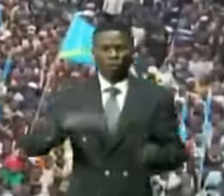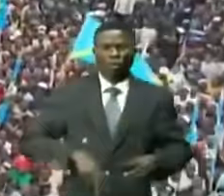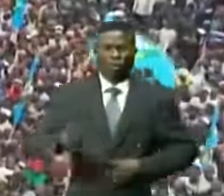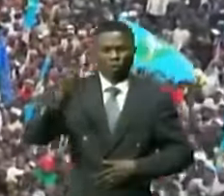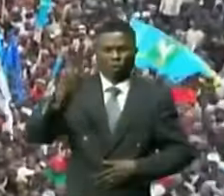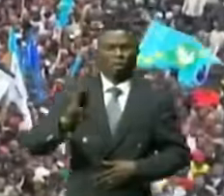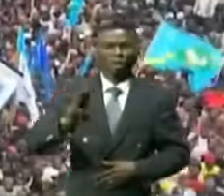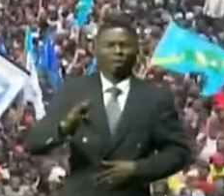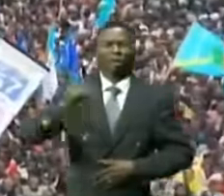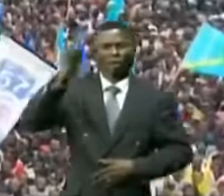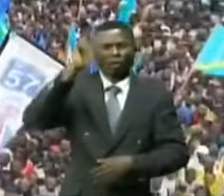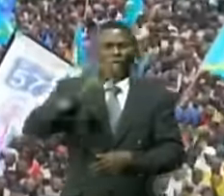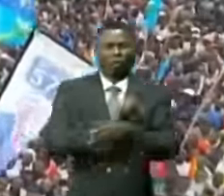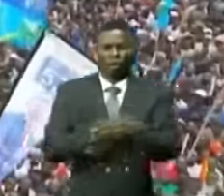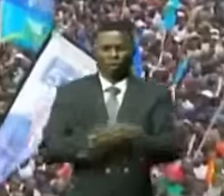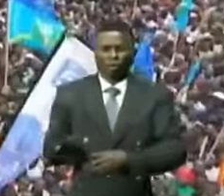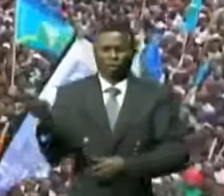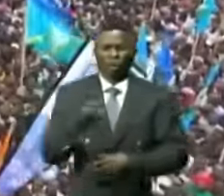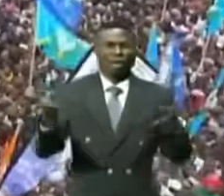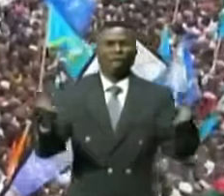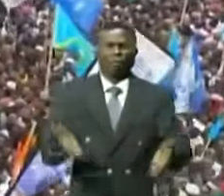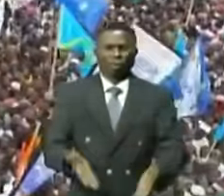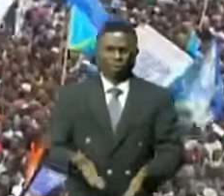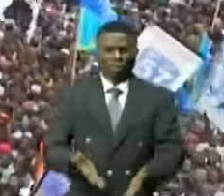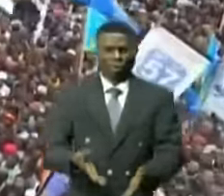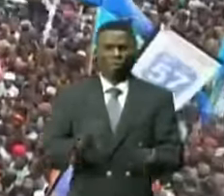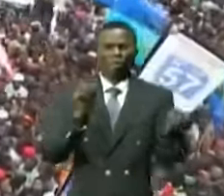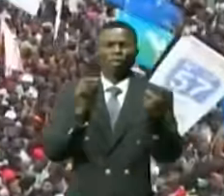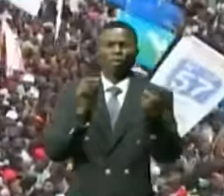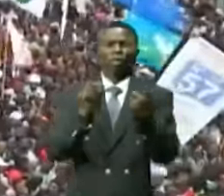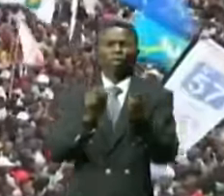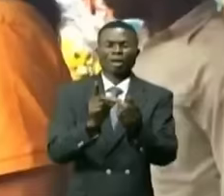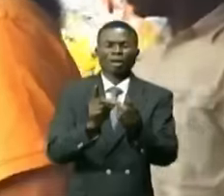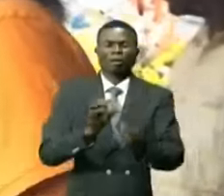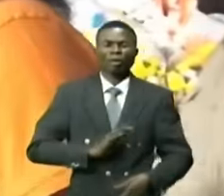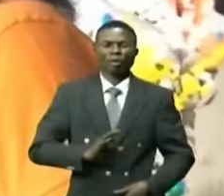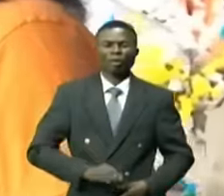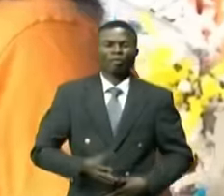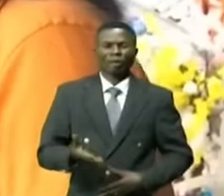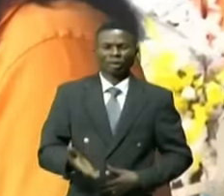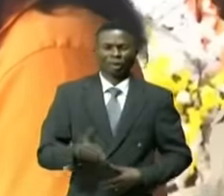tout du Nord était présent au lieu de rendez-vous.